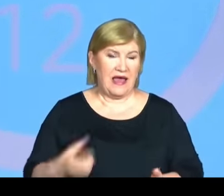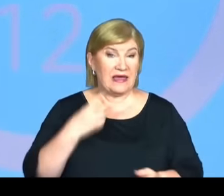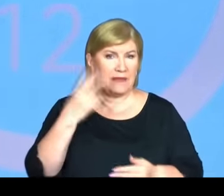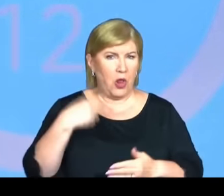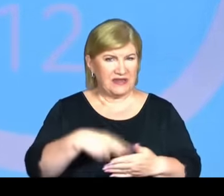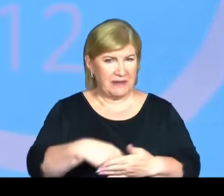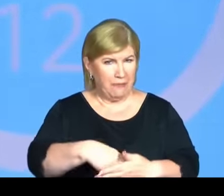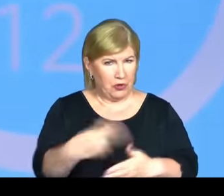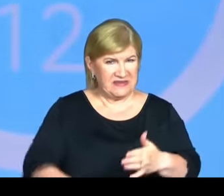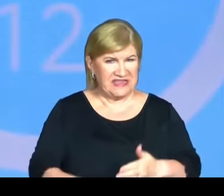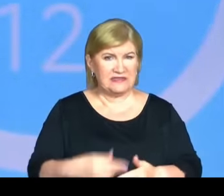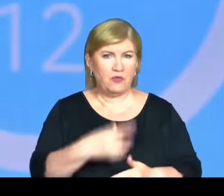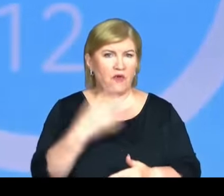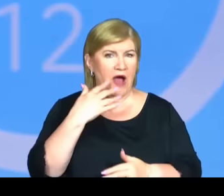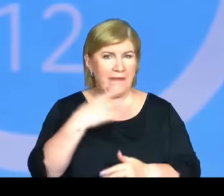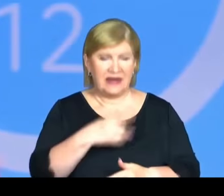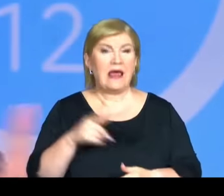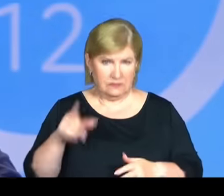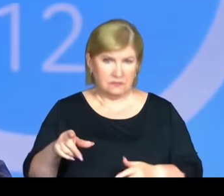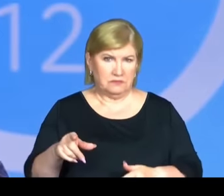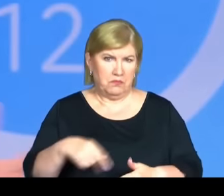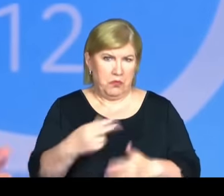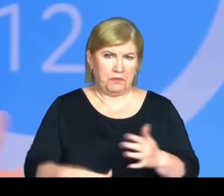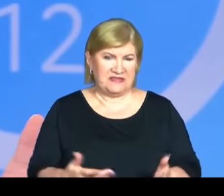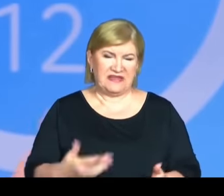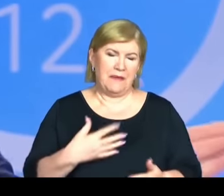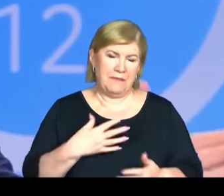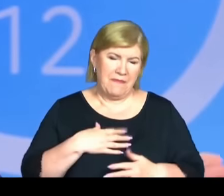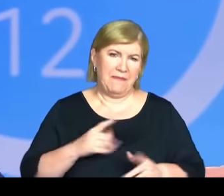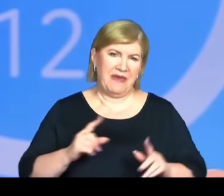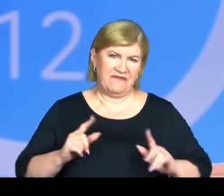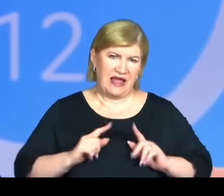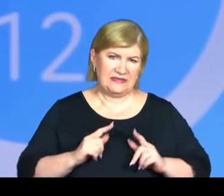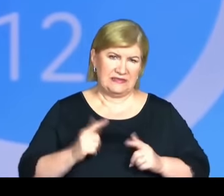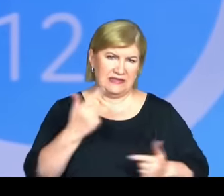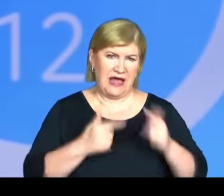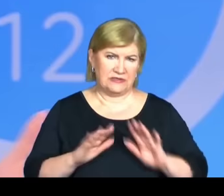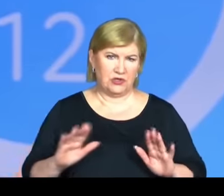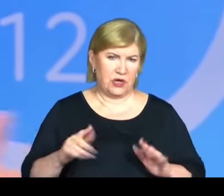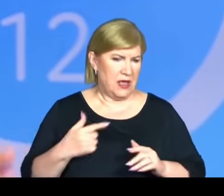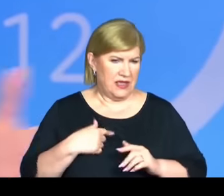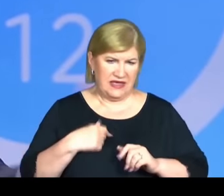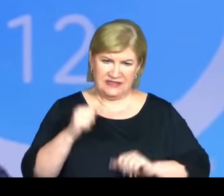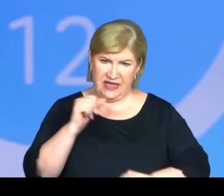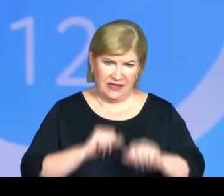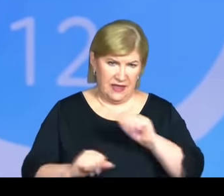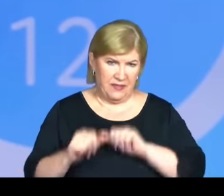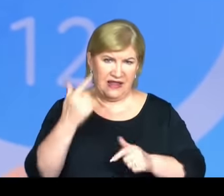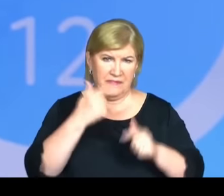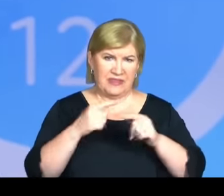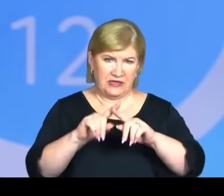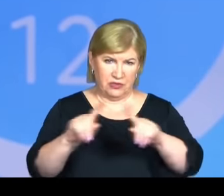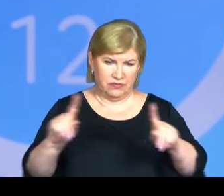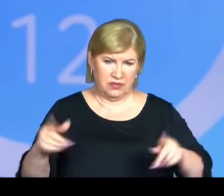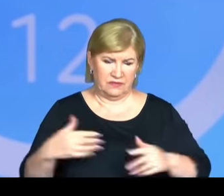zmluvu s Američanmi, tak ho podpísala za minútu. My máme na to svoje názory. Pavico. Ja sa nebránim tomu. Dobre, ja sa nebránim. Je to váš názor, ja vám ho